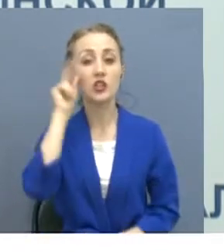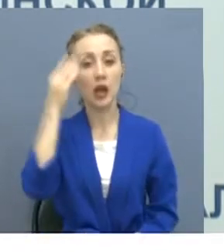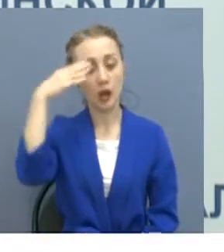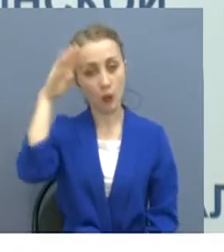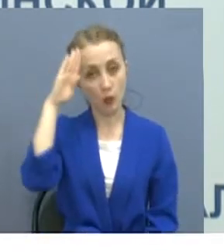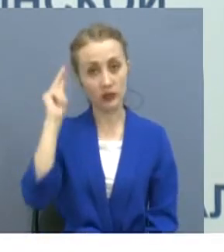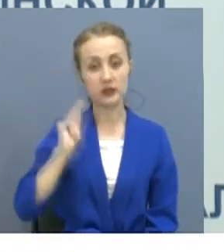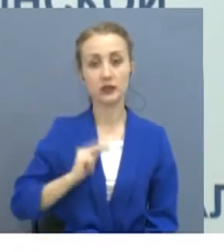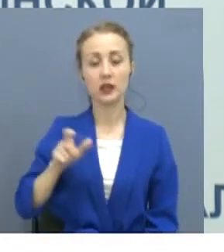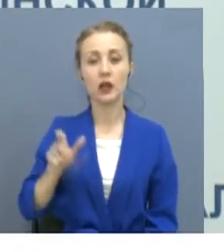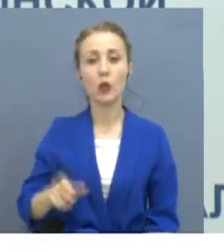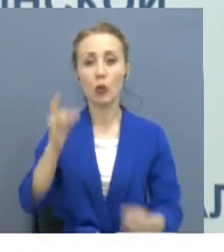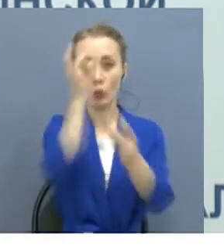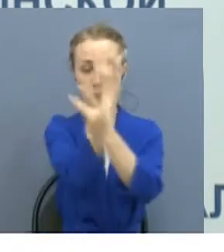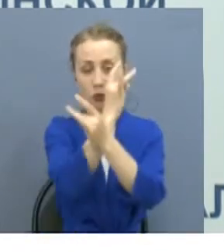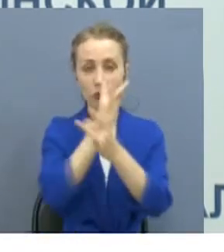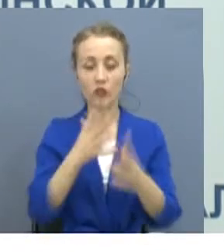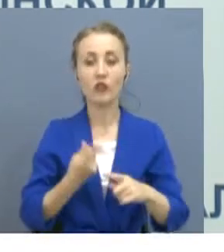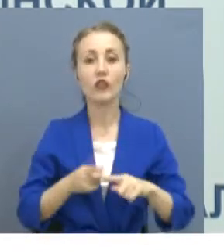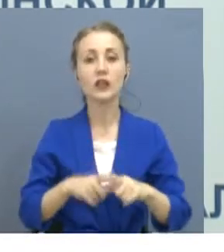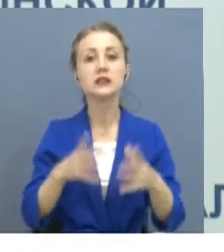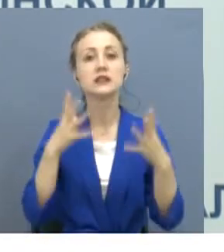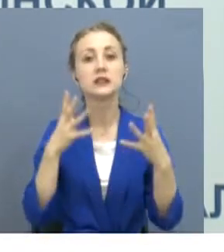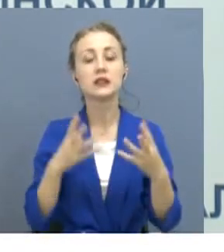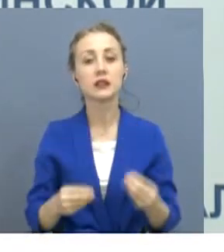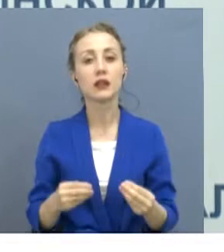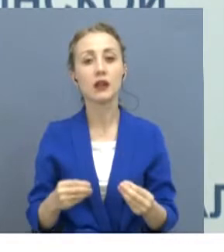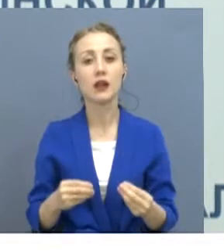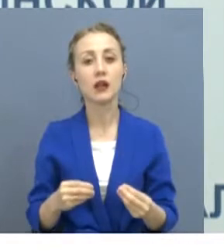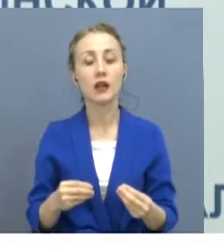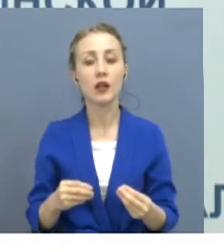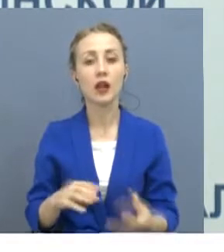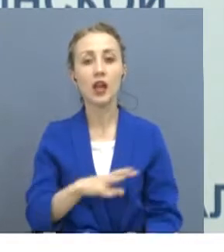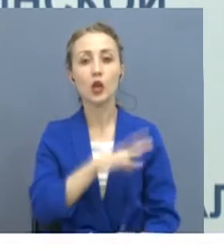бойынша. Міне сол музейлердің барлығы